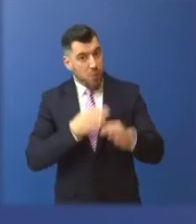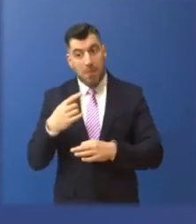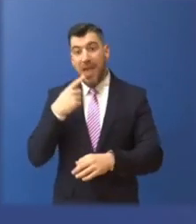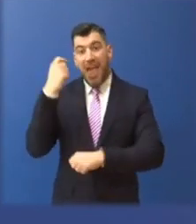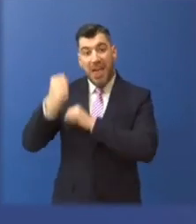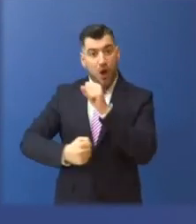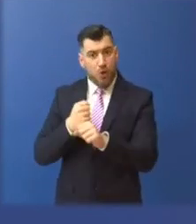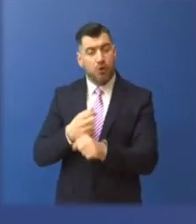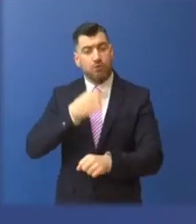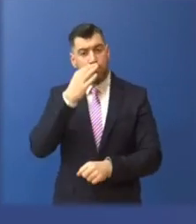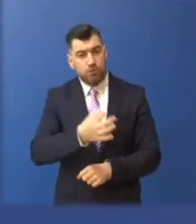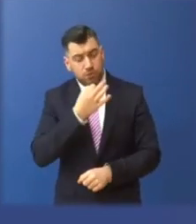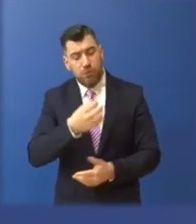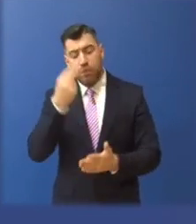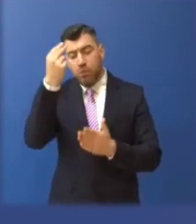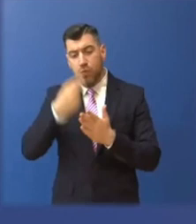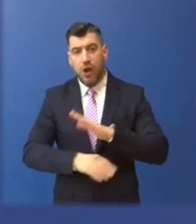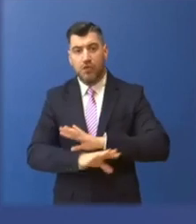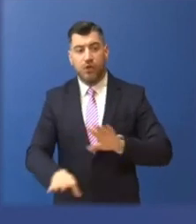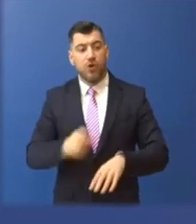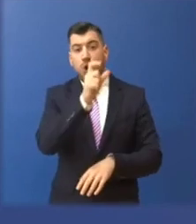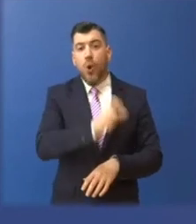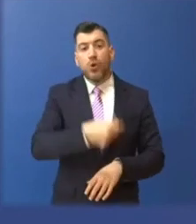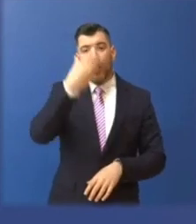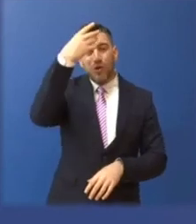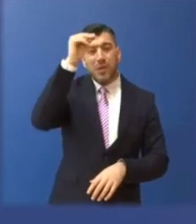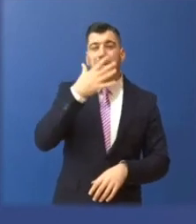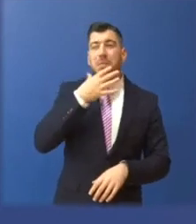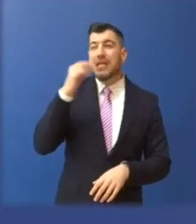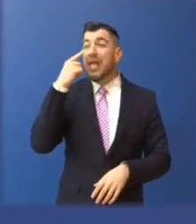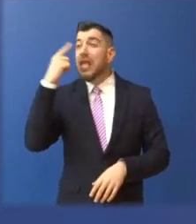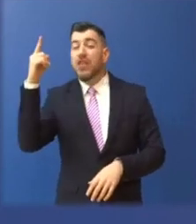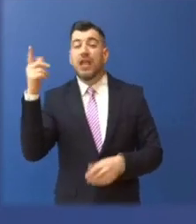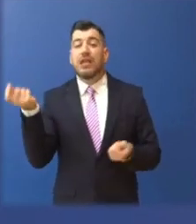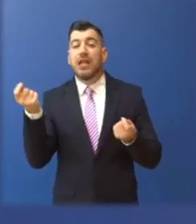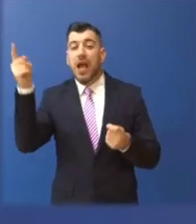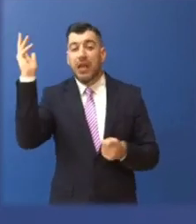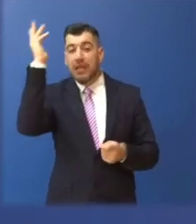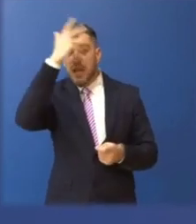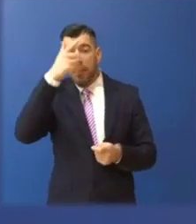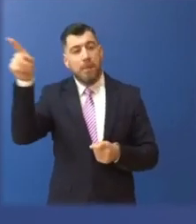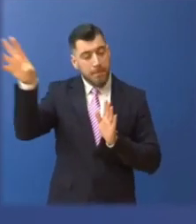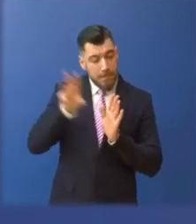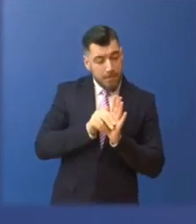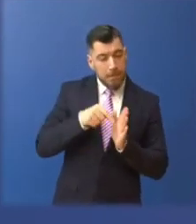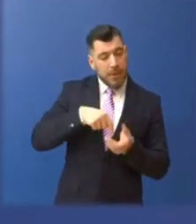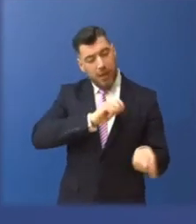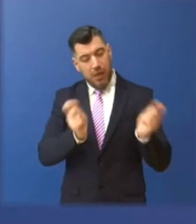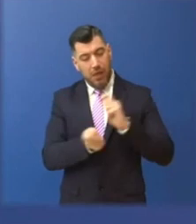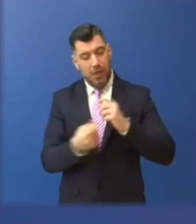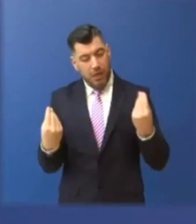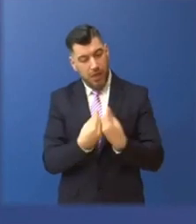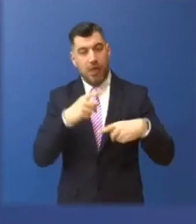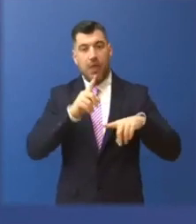και από αυτό εδώ το βήμα ότι εισήγαγε στη χώρα μας έναν ιδιόμορφο τραμπισμό, τον τραμπισμό Αλαγκρέκα. Και αφού δεν έχει